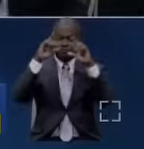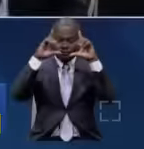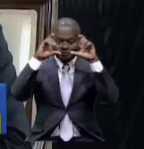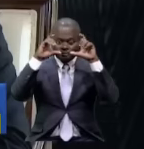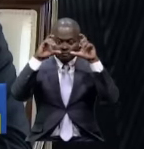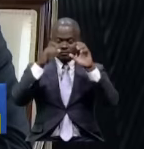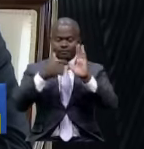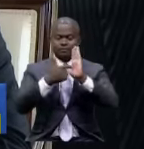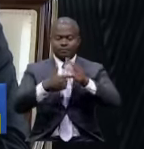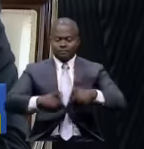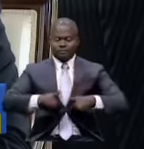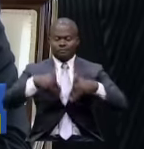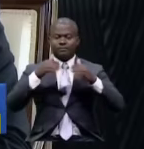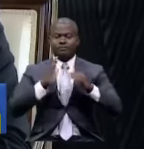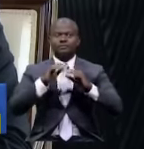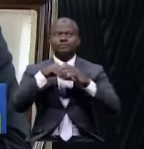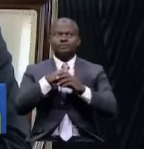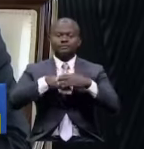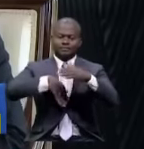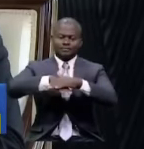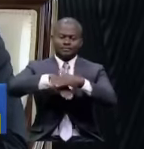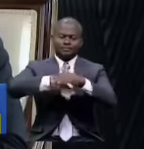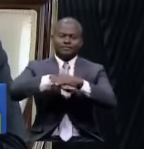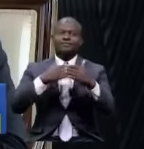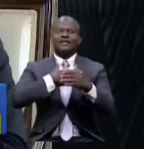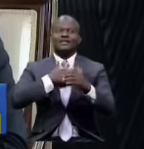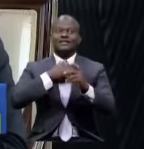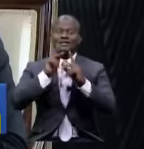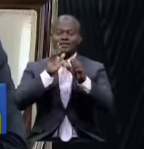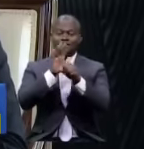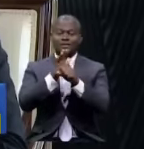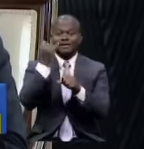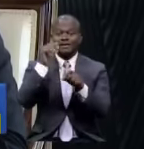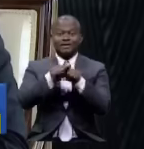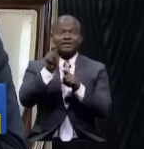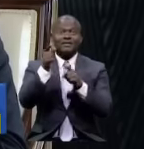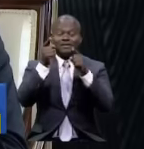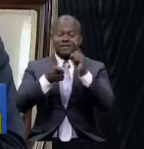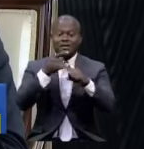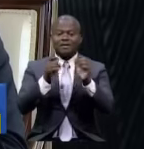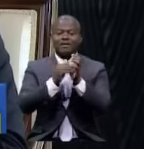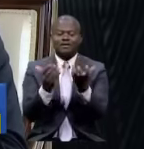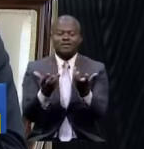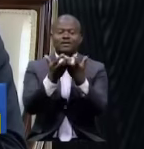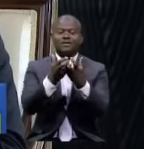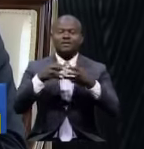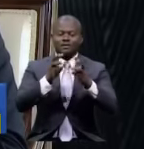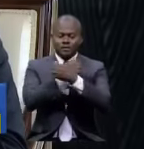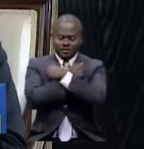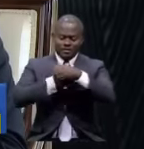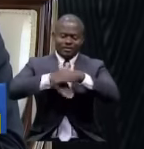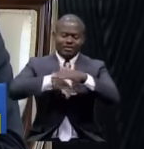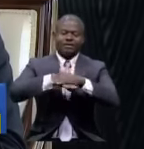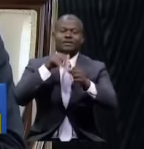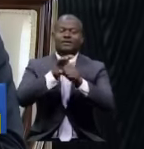ari ifoto ya trendize nkuko abajene bayivuga muri mu muconga ruhago byashimisha abantu cyane sinzi niba namwe byarabagezeho ariko byanajyanaga